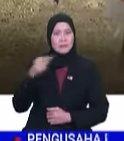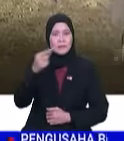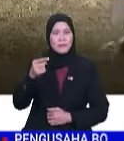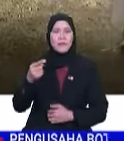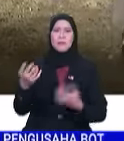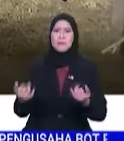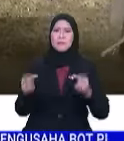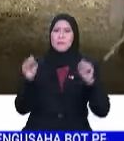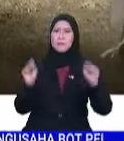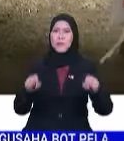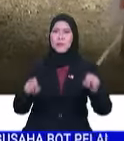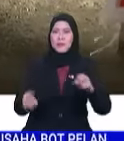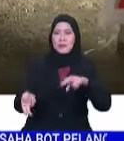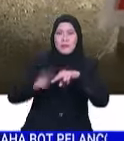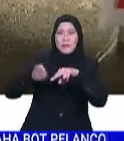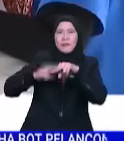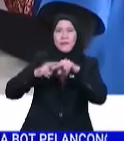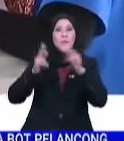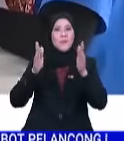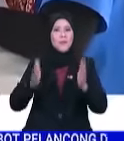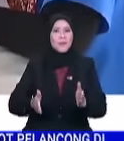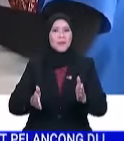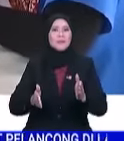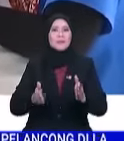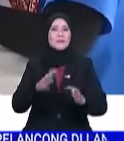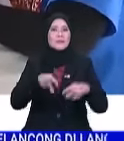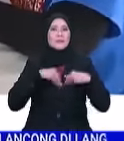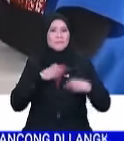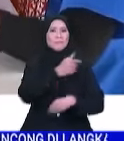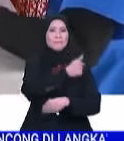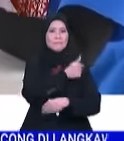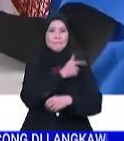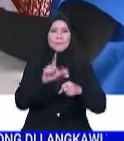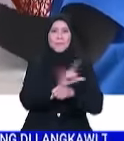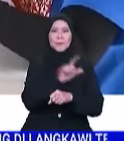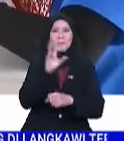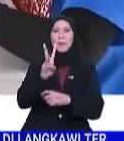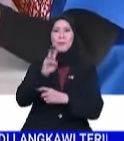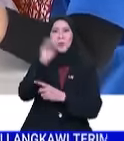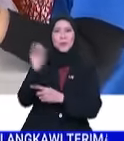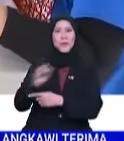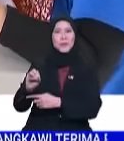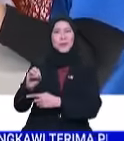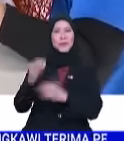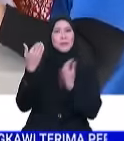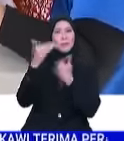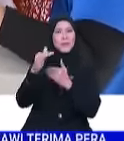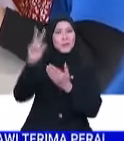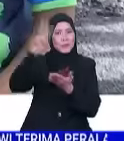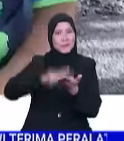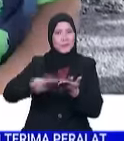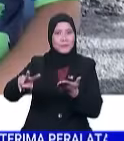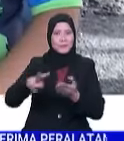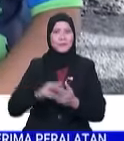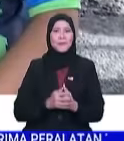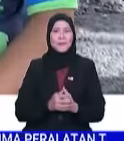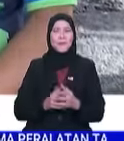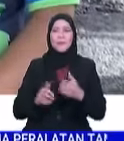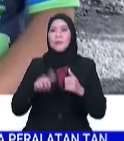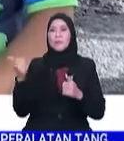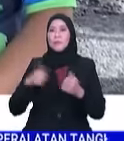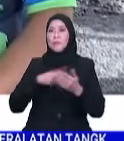mampu meningkatkan jumlah penduduk yang menerima vaksinasi lengkap kepada 60% dalam tempoh 2 minggu. Selain